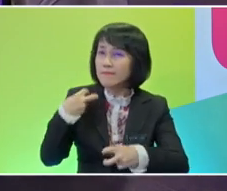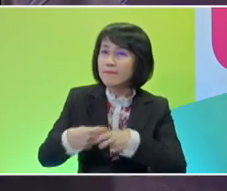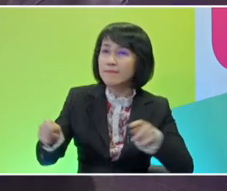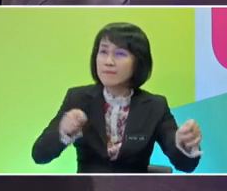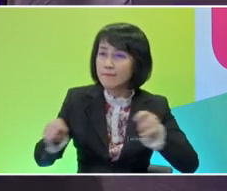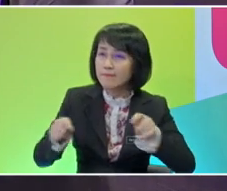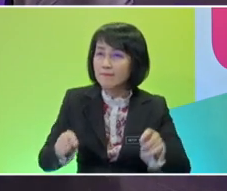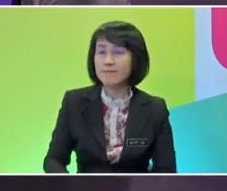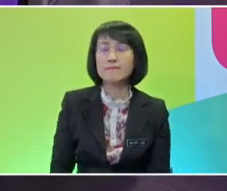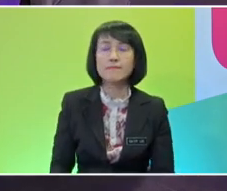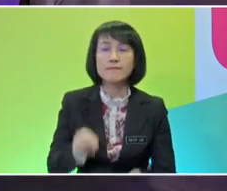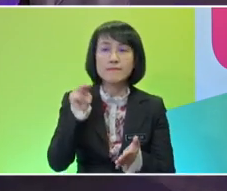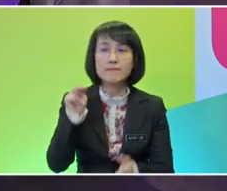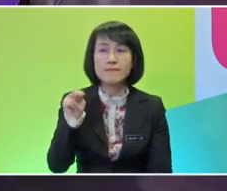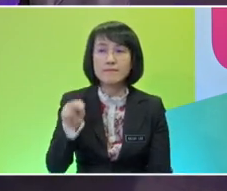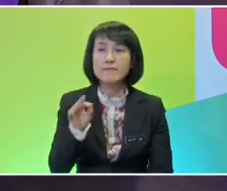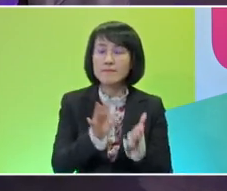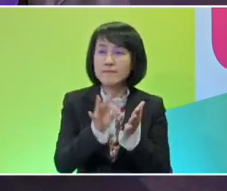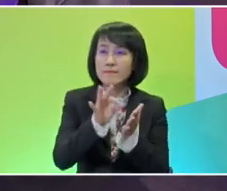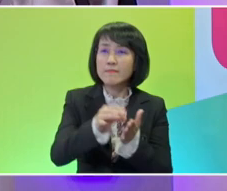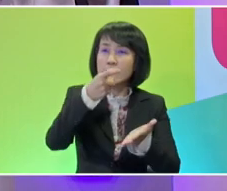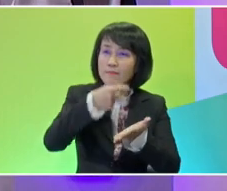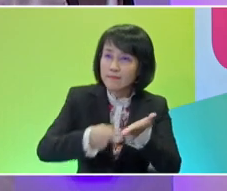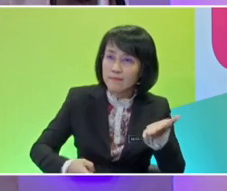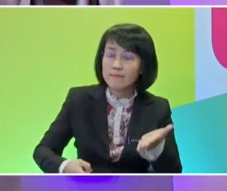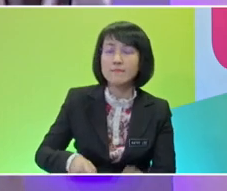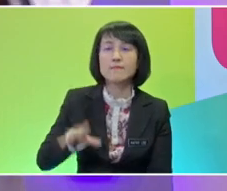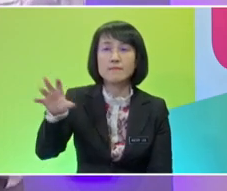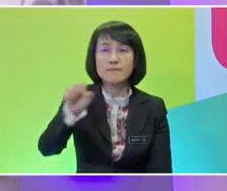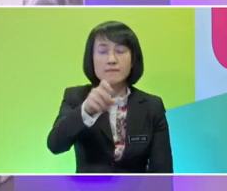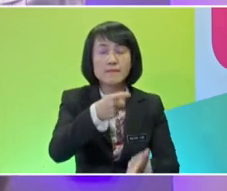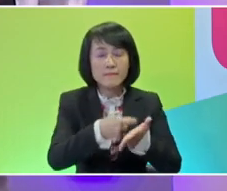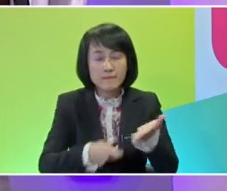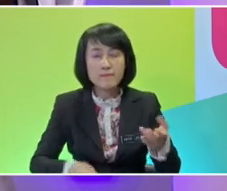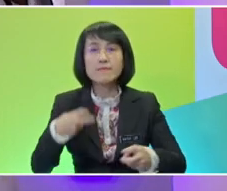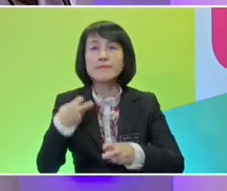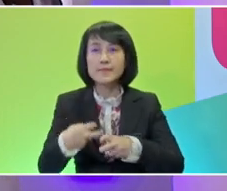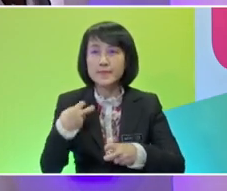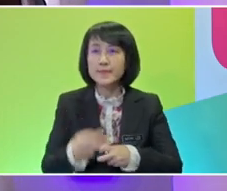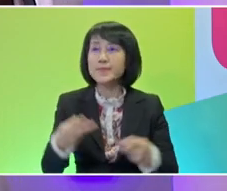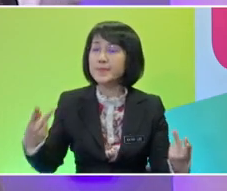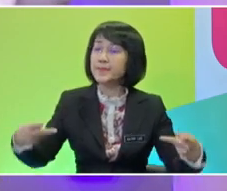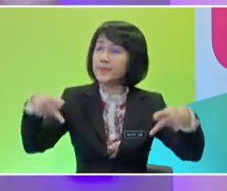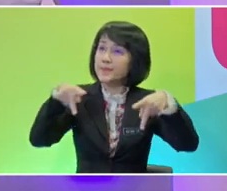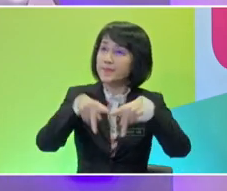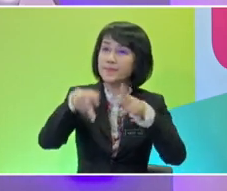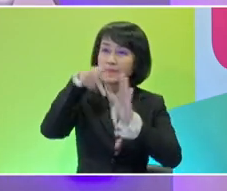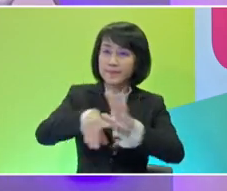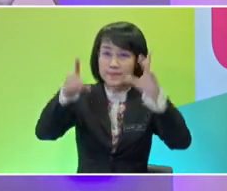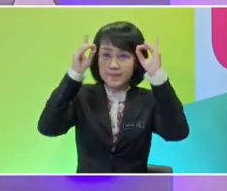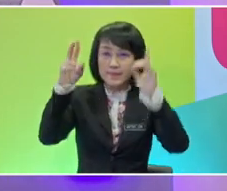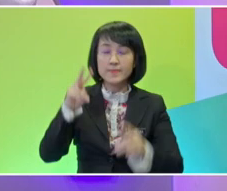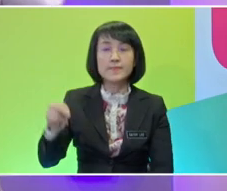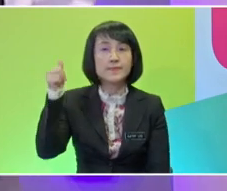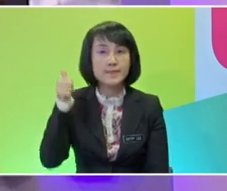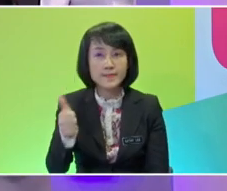kan nanti kalau ada pertikaian dekat satu kawasan untuk diselesaikan Bagaimana memerlukan pendidikan yang baik jadi